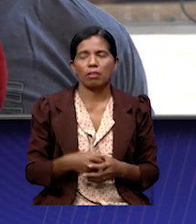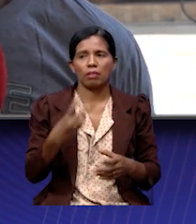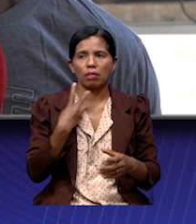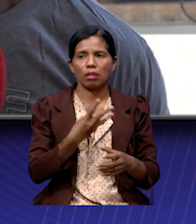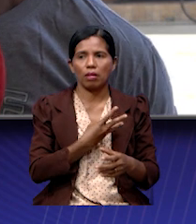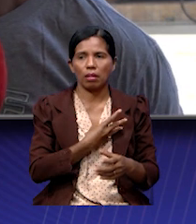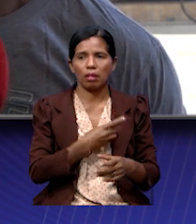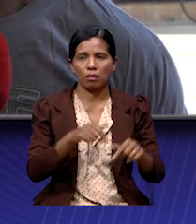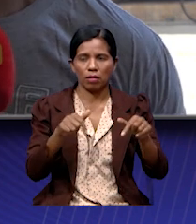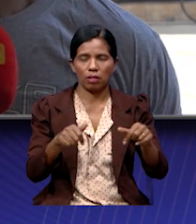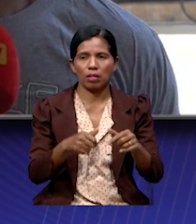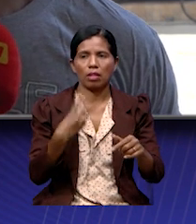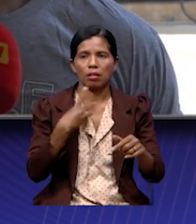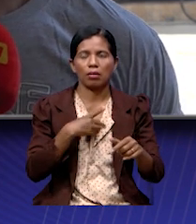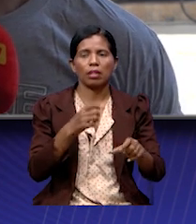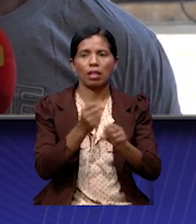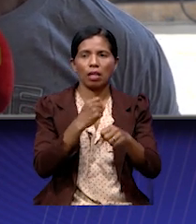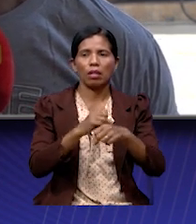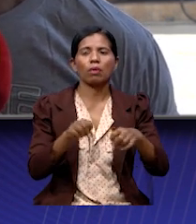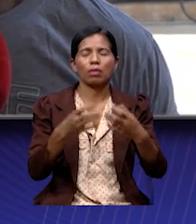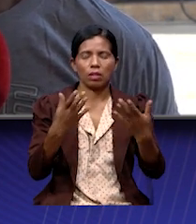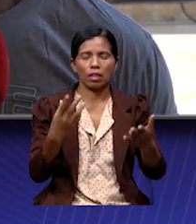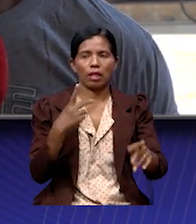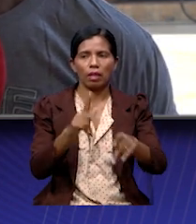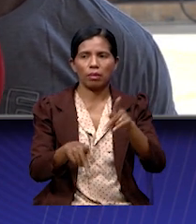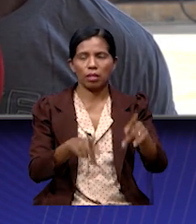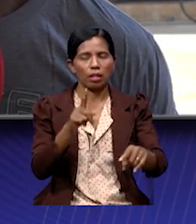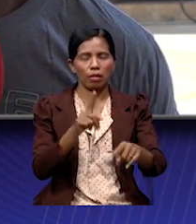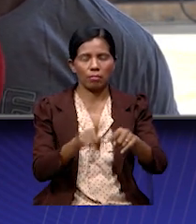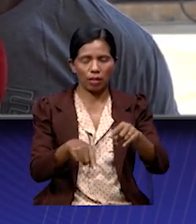iya nini, kami tinggal halan siapa, kami ni klien sirah level halai.